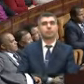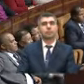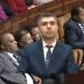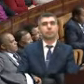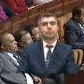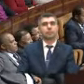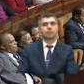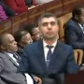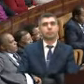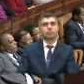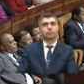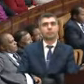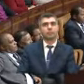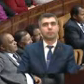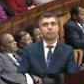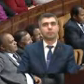شكرا لك، شكرا.